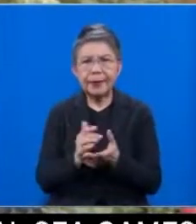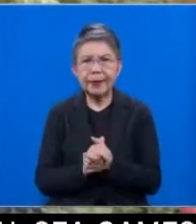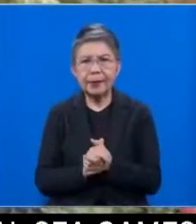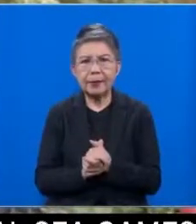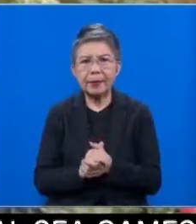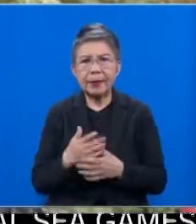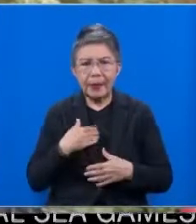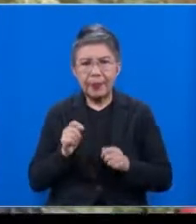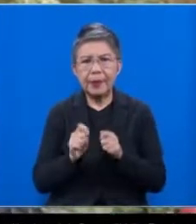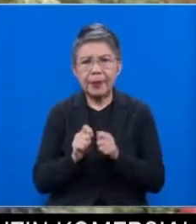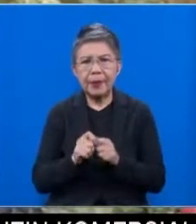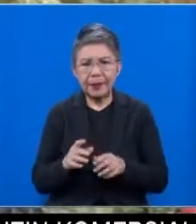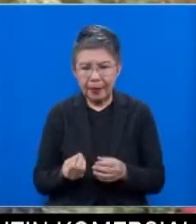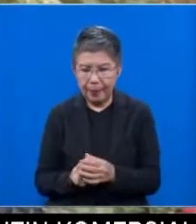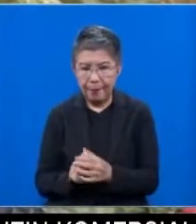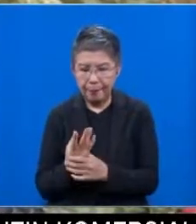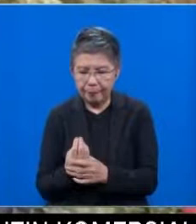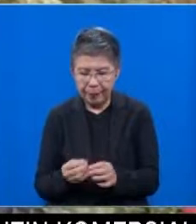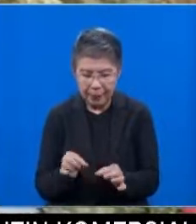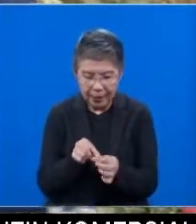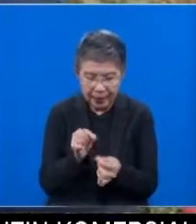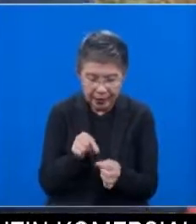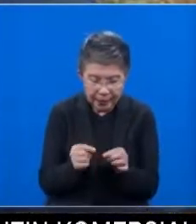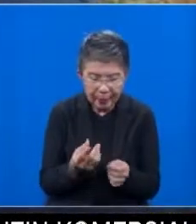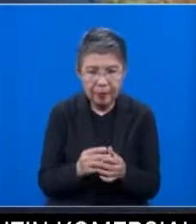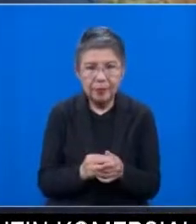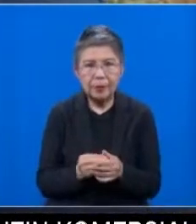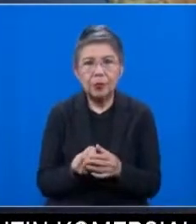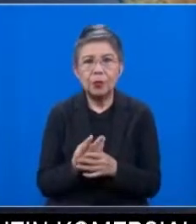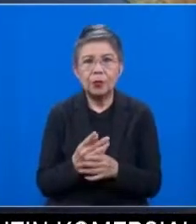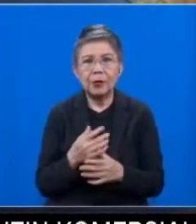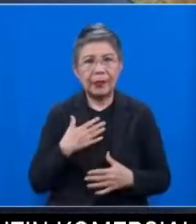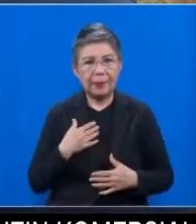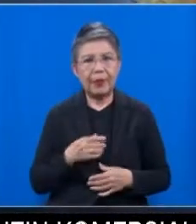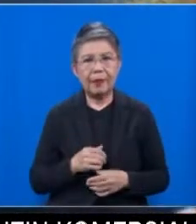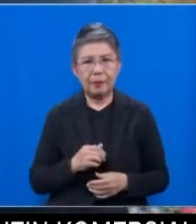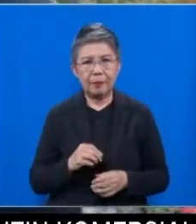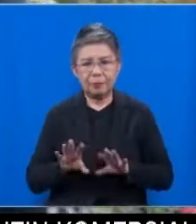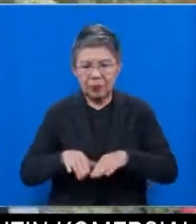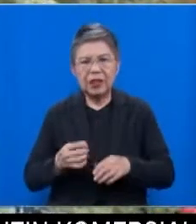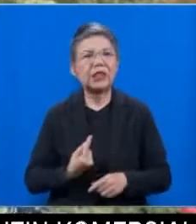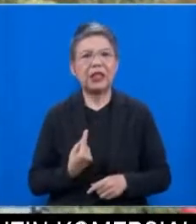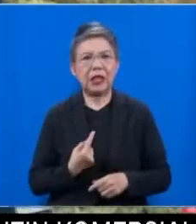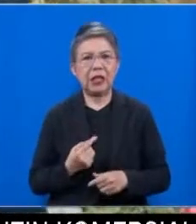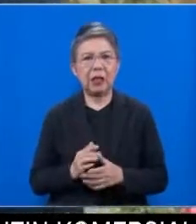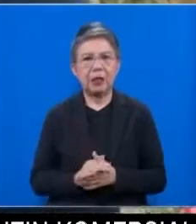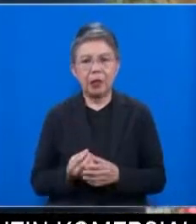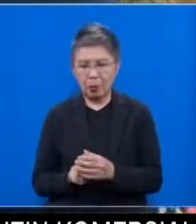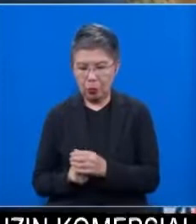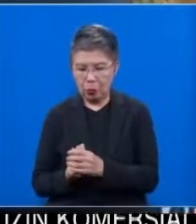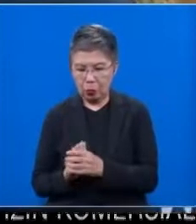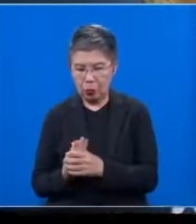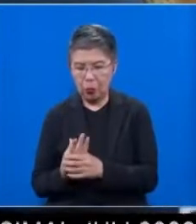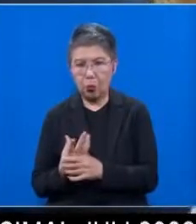produksi sendiri, yaitu bunga adenium ini nanti akan berbunga dan akan tumbuh